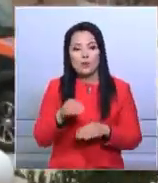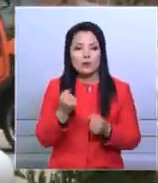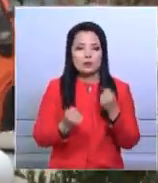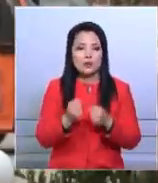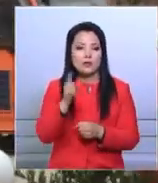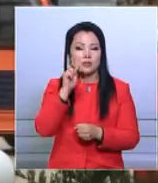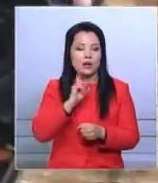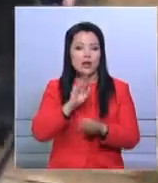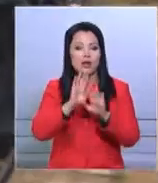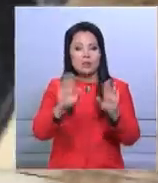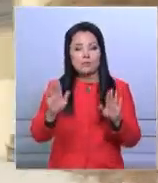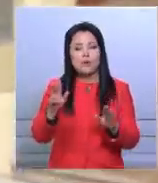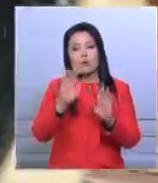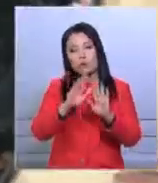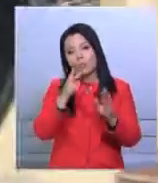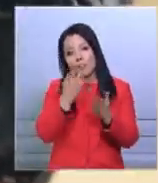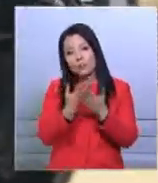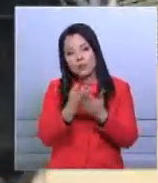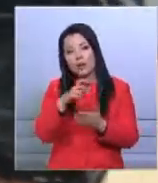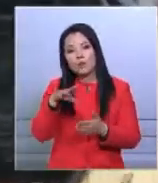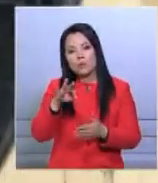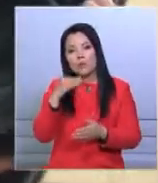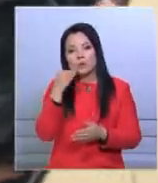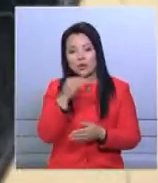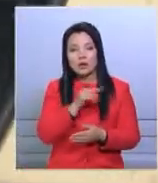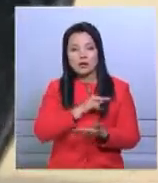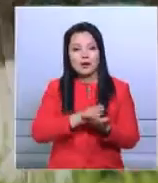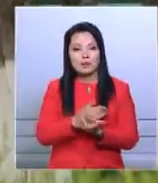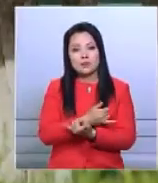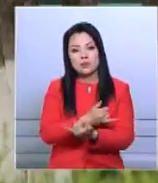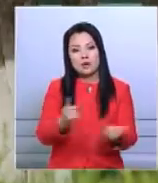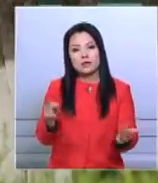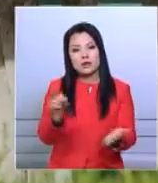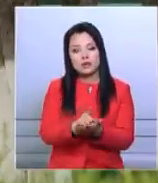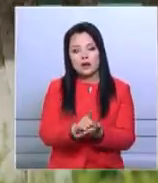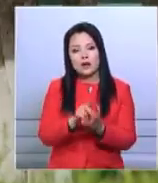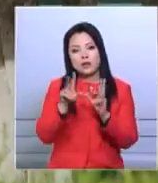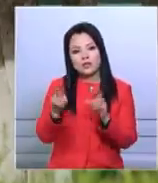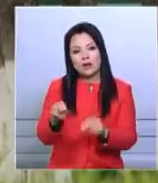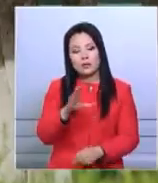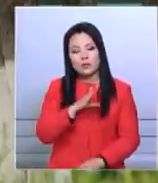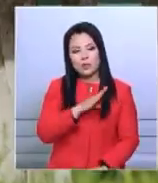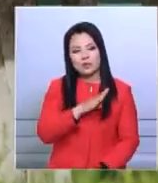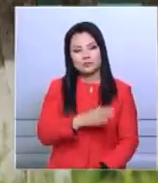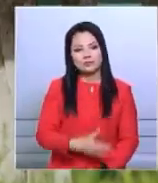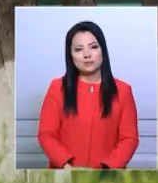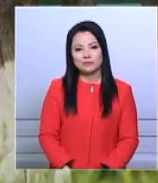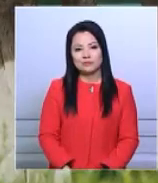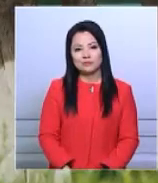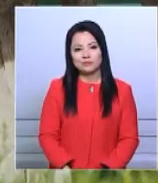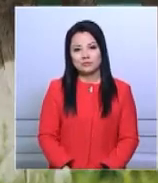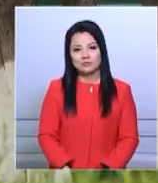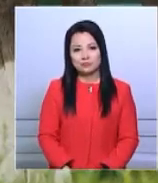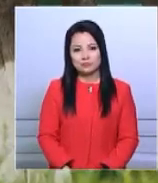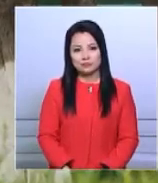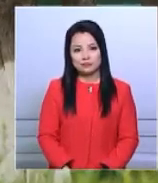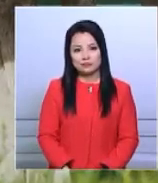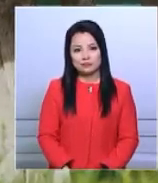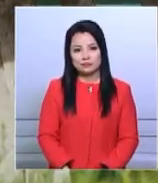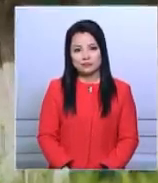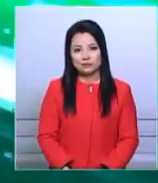көрмесіне келген азаматтарға сапалы қызмет ететініне сенімді. Қанат Жүнісбек, Ерболат Әбішұлы, Махамбек Мұрат, оңтүстік Қазақстан облысынан 24